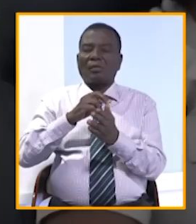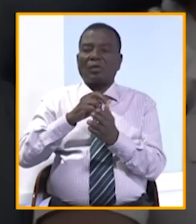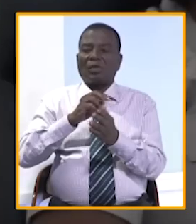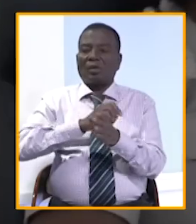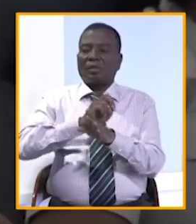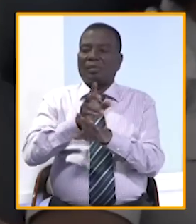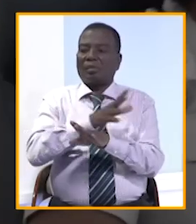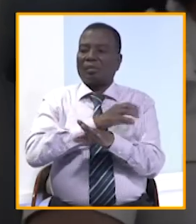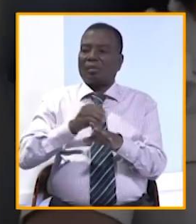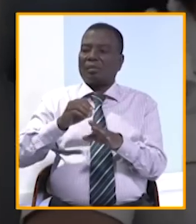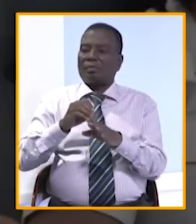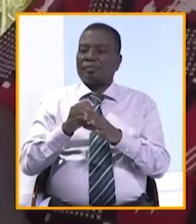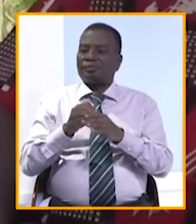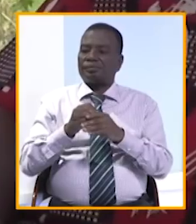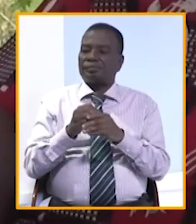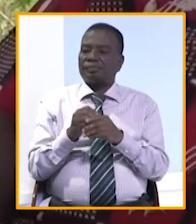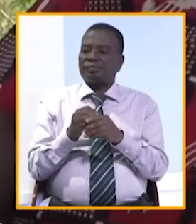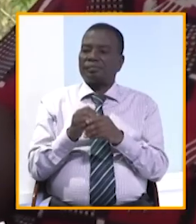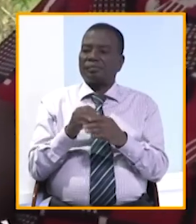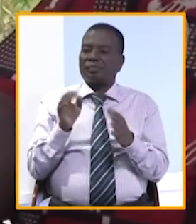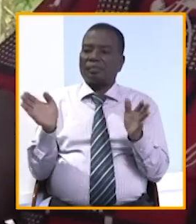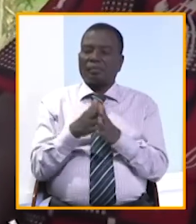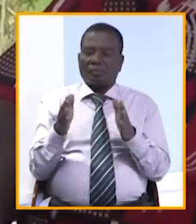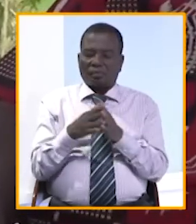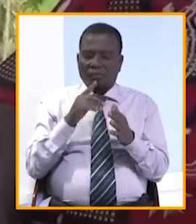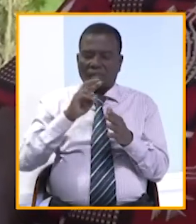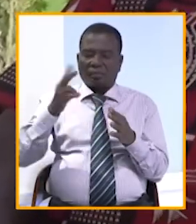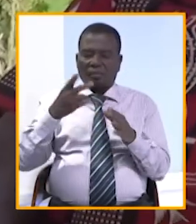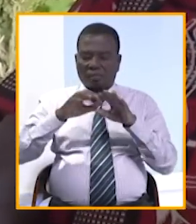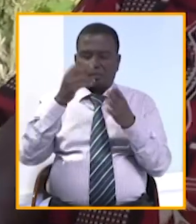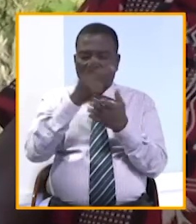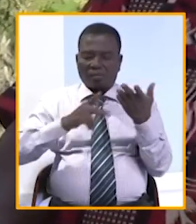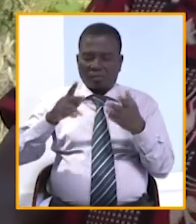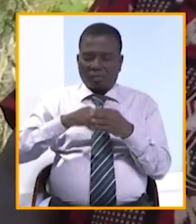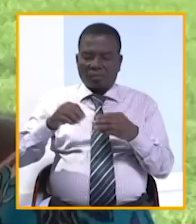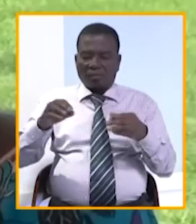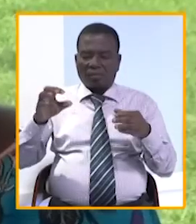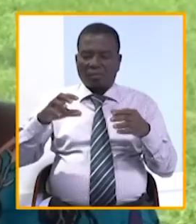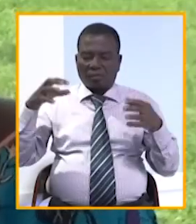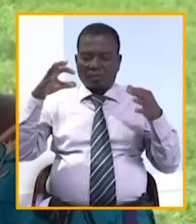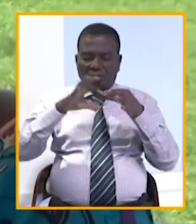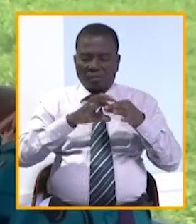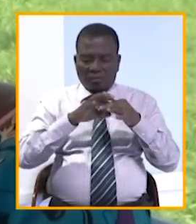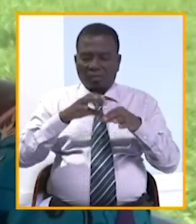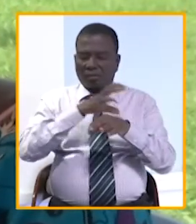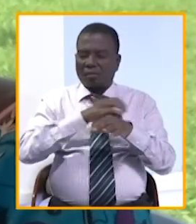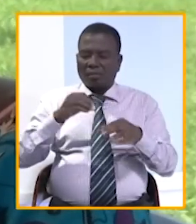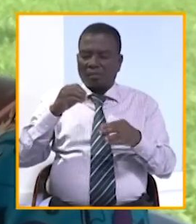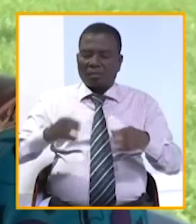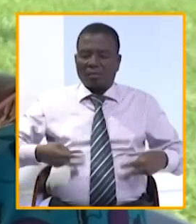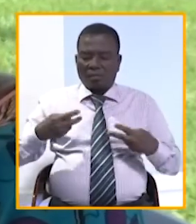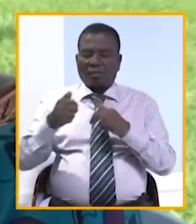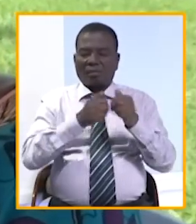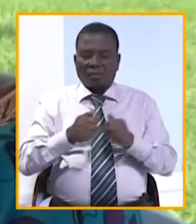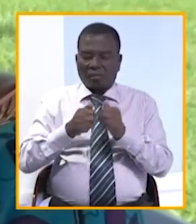les beaux sentiers de la cohésion sociale. Cette rencontre constitue la deuxième phase du processus de conciliation et du rétablissement du vivre ensemble.